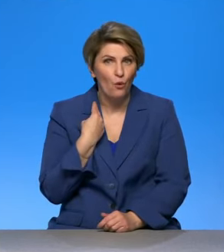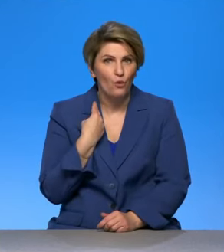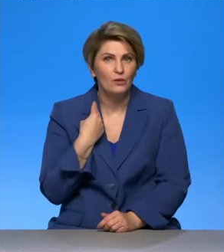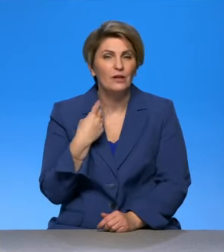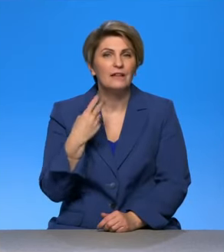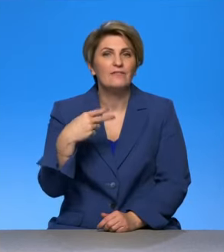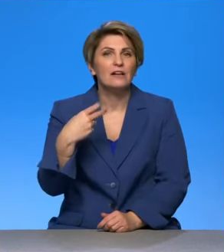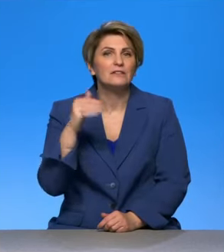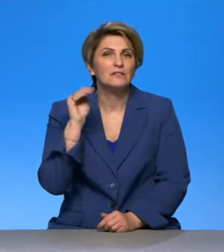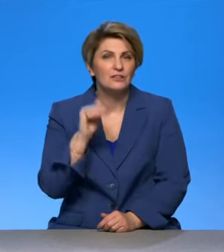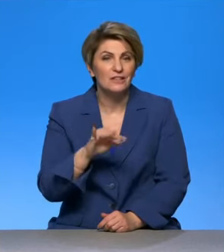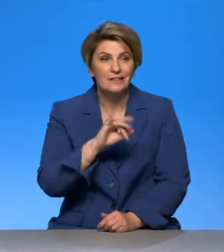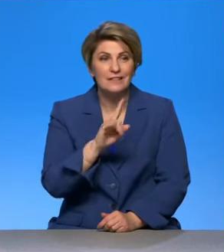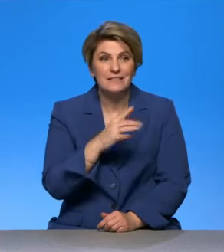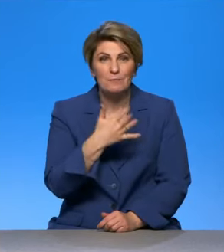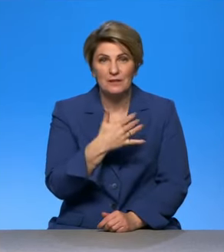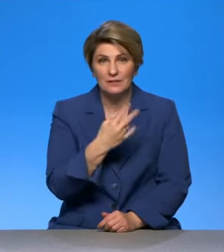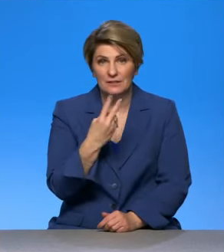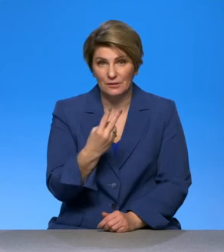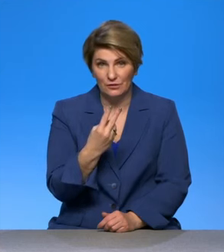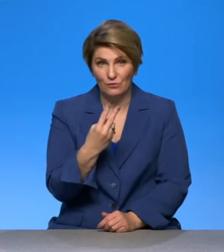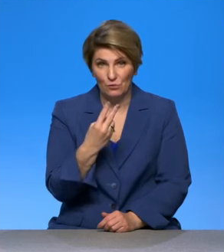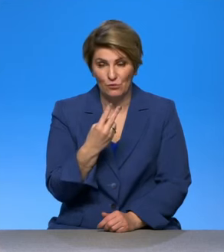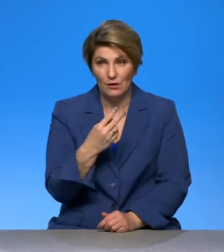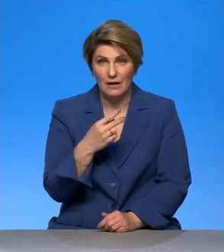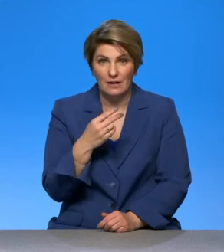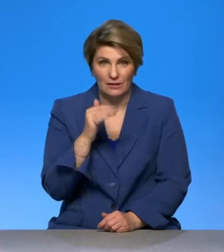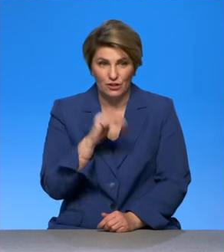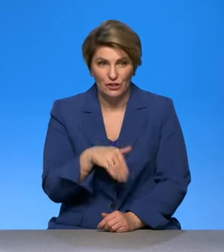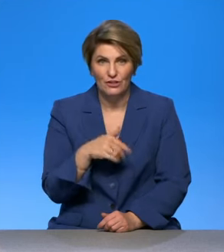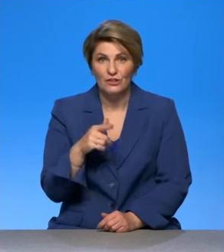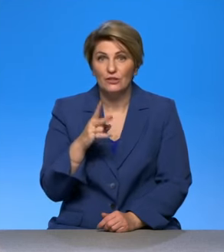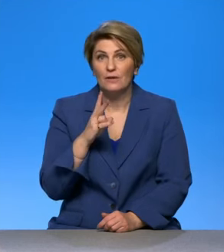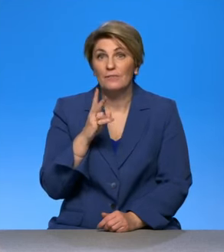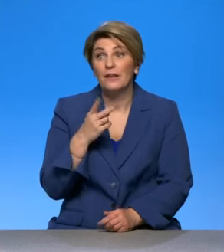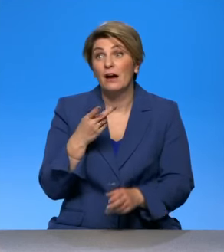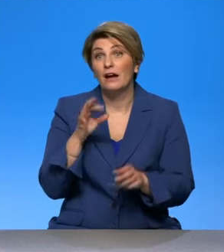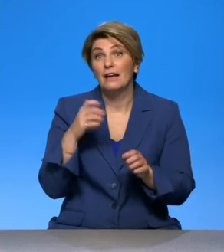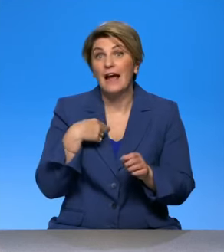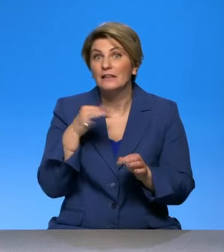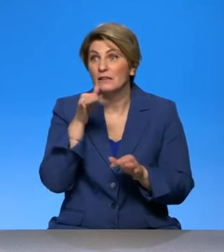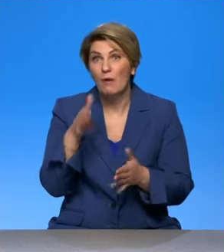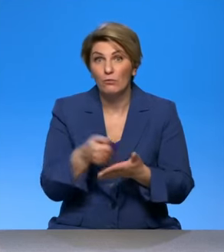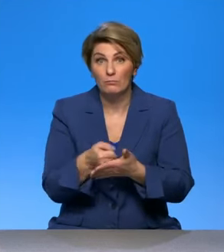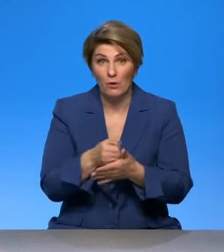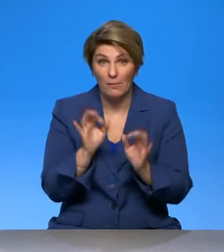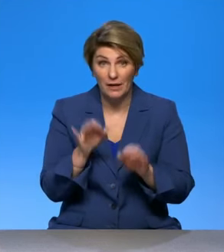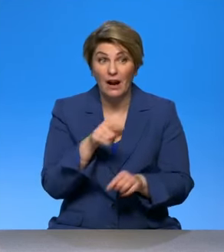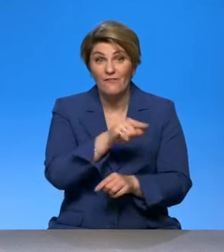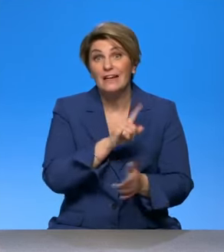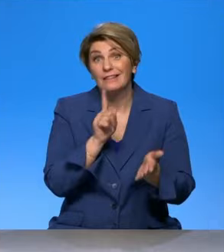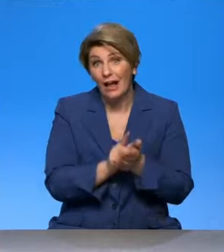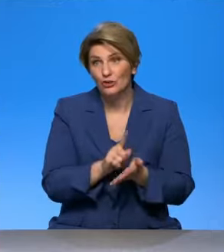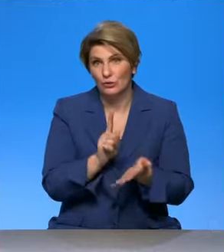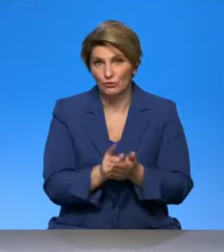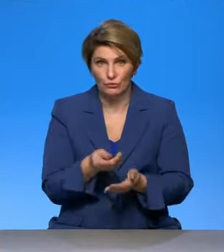52. Я не могу никакой правды добиться. Все говорят, что так правильно, с вас так должны. Вы должны платить.